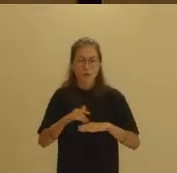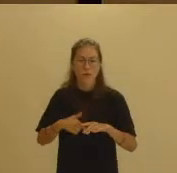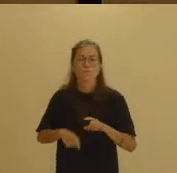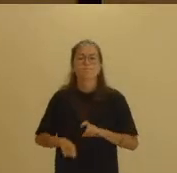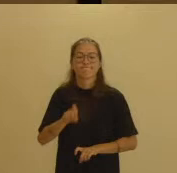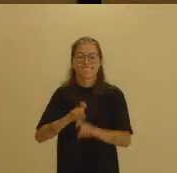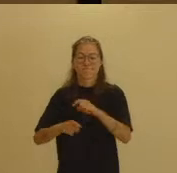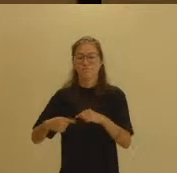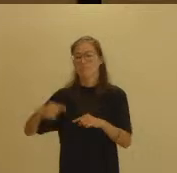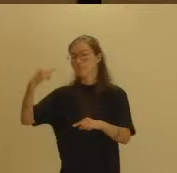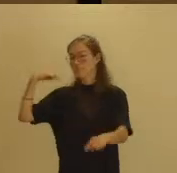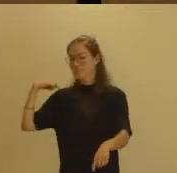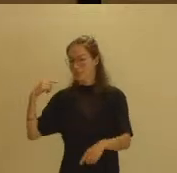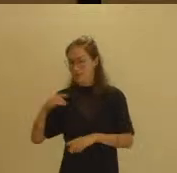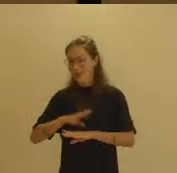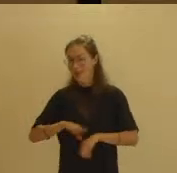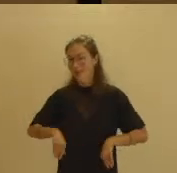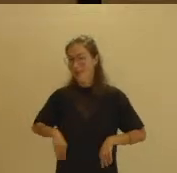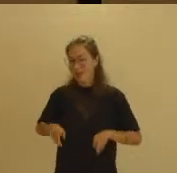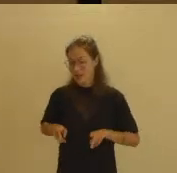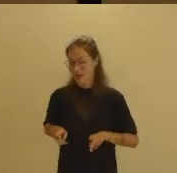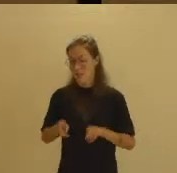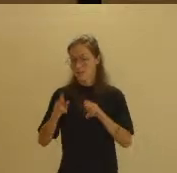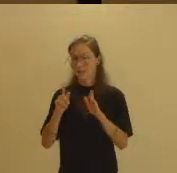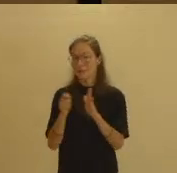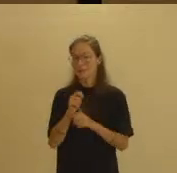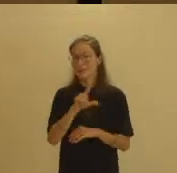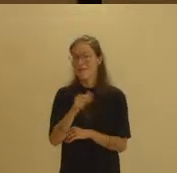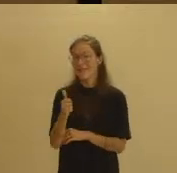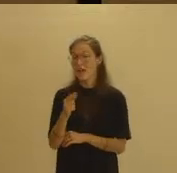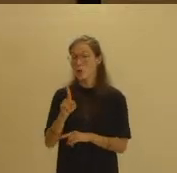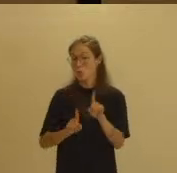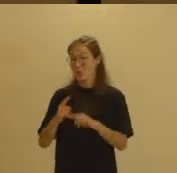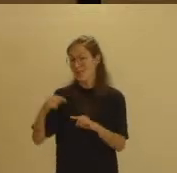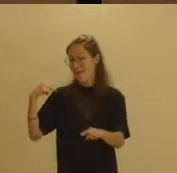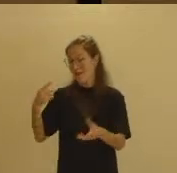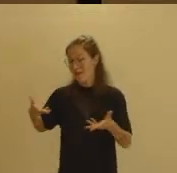été ouvert au cours du conseil municipal du 21 juillet.